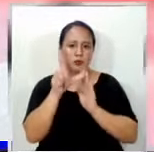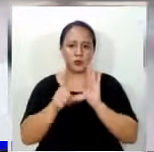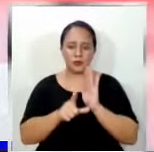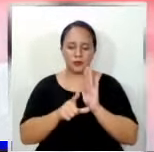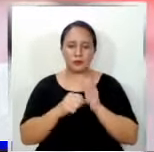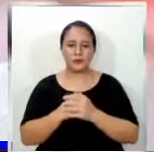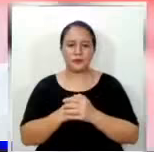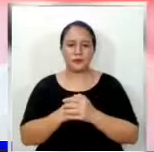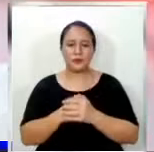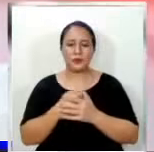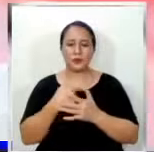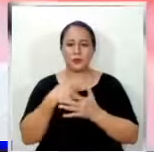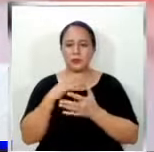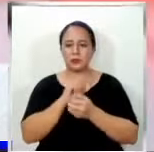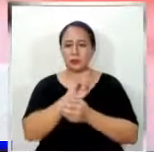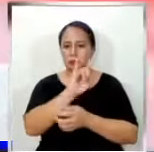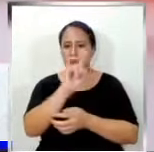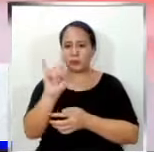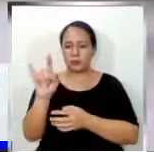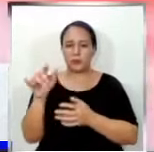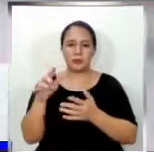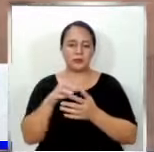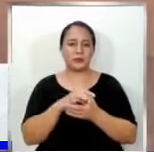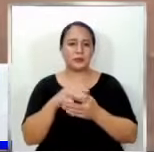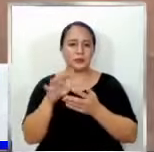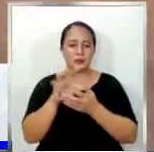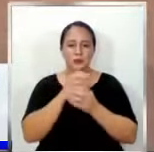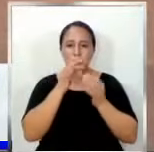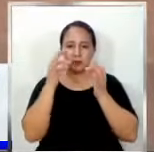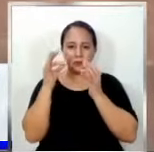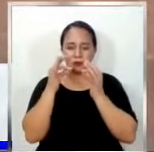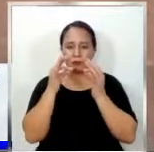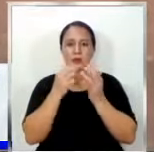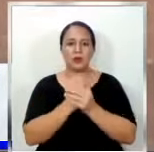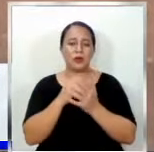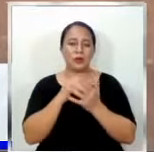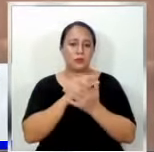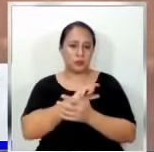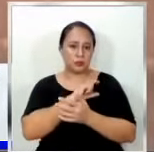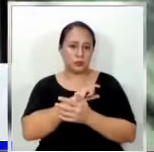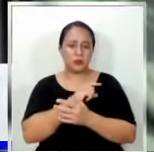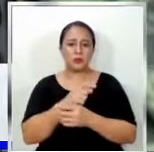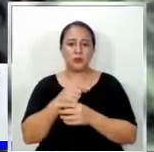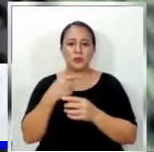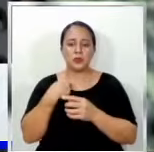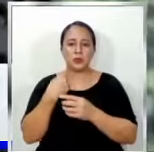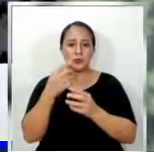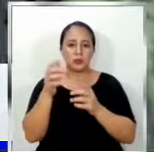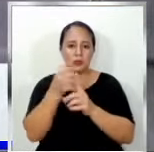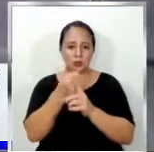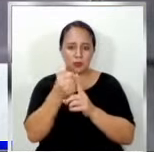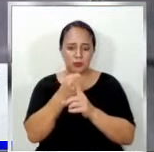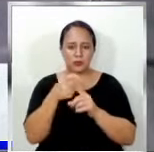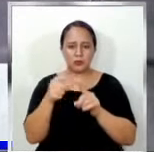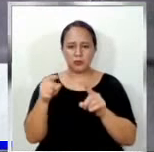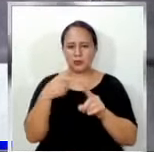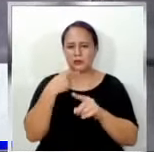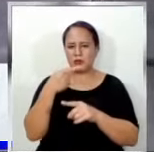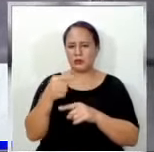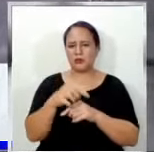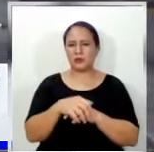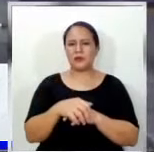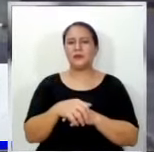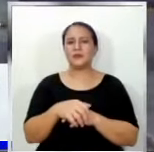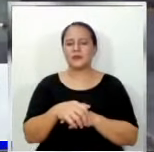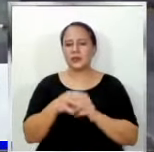Pinarerepaso niya ang kampanya kontra illegal na droga sa DOJ at pulisya at pagpapanagot sa mga umabuso rito. Pero inalbahan din niya at may kaakibat pang